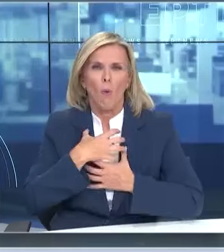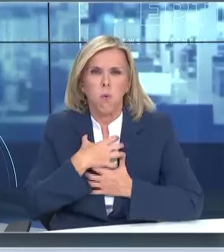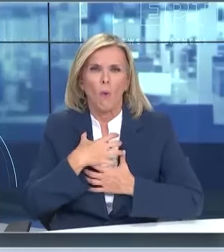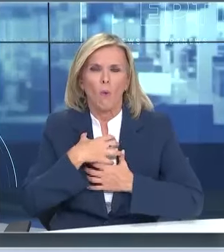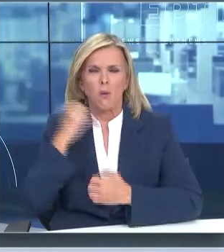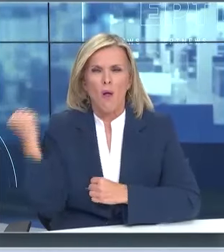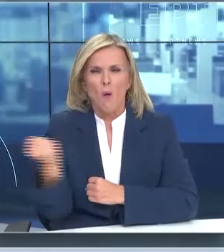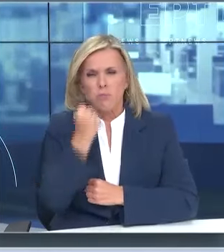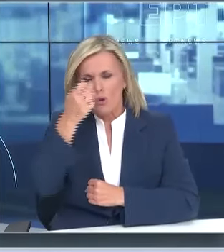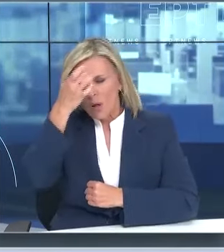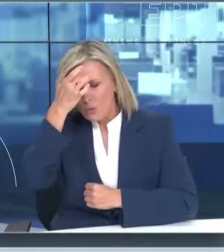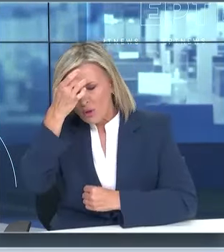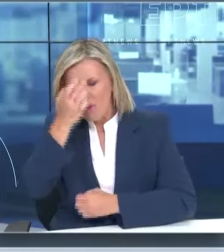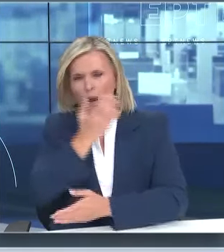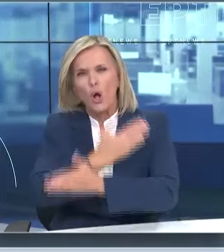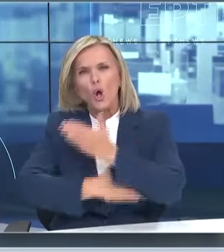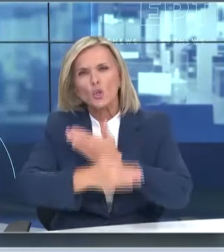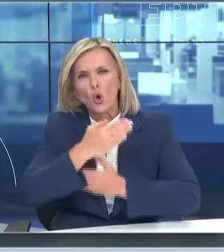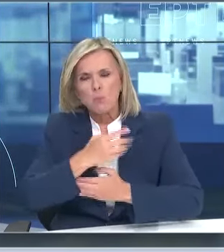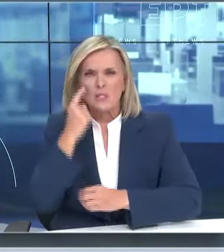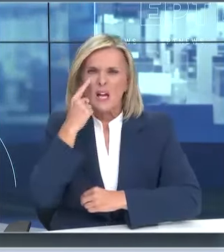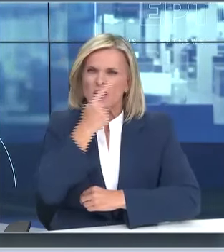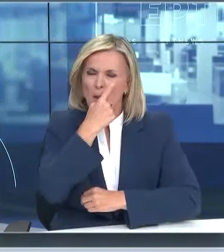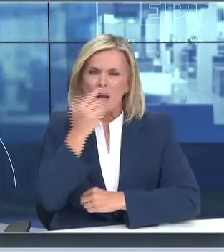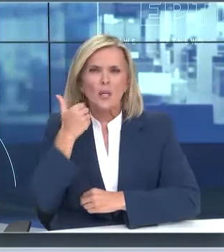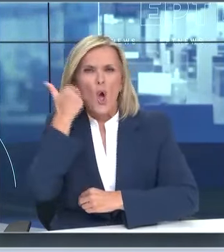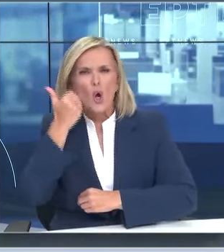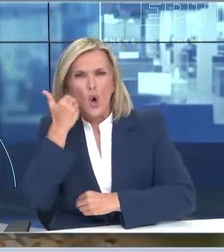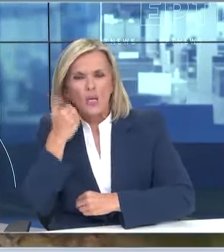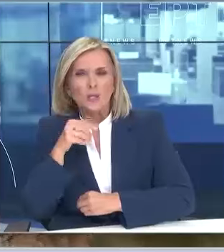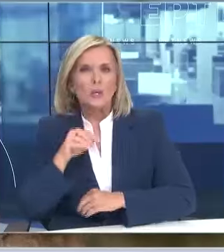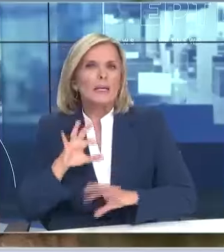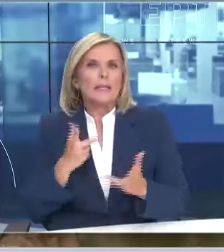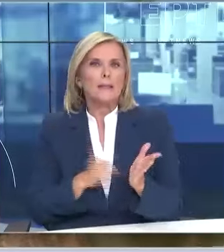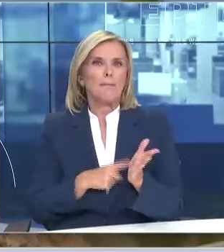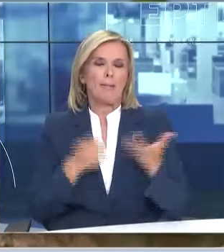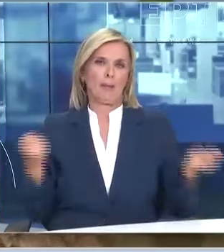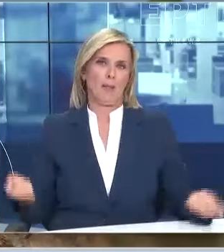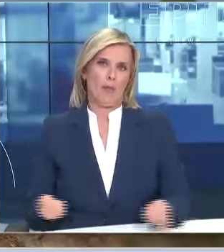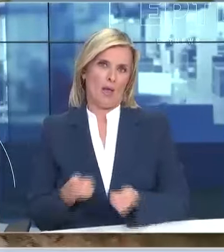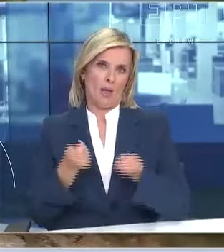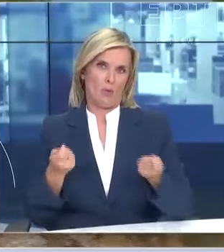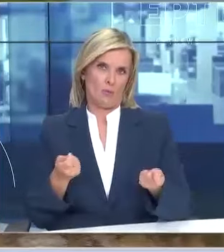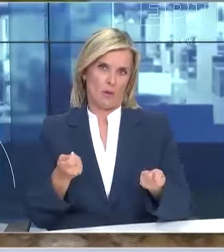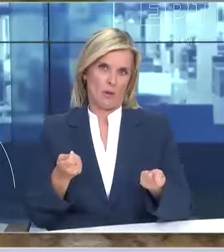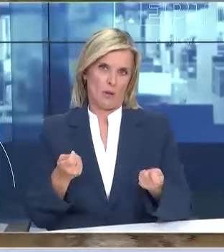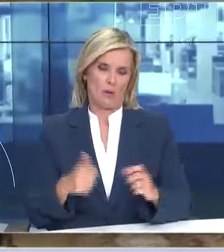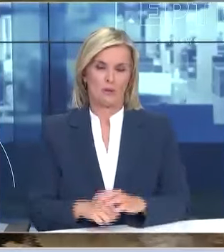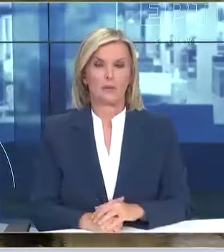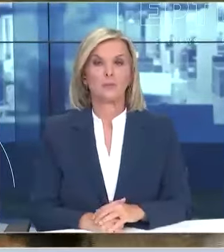πονοκέφαλο, κόπωση. Αν νιώσουμε, ποια θα πρέπει να είναι η πρώτη αντίδραση